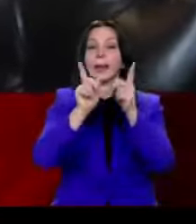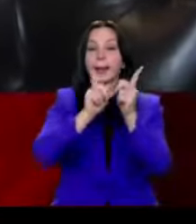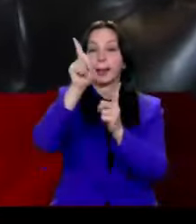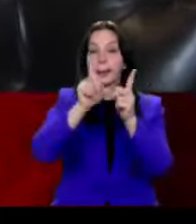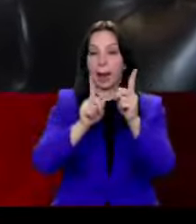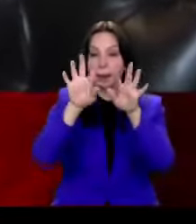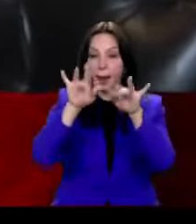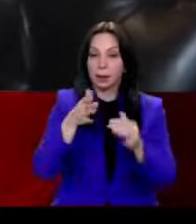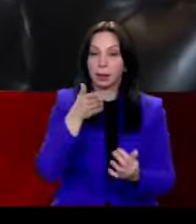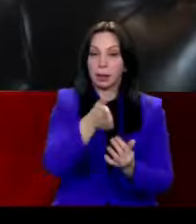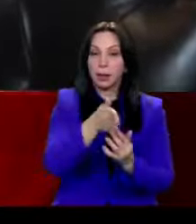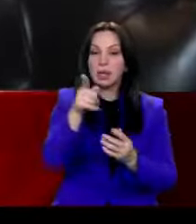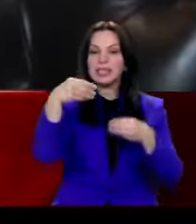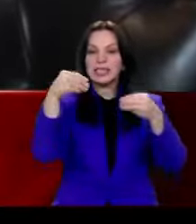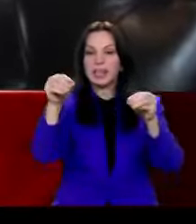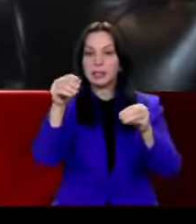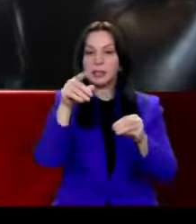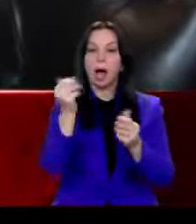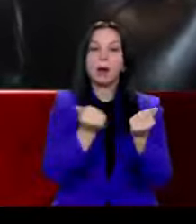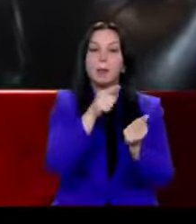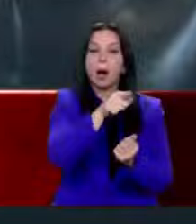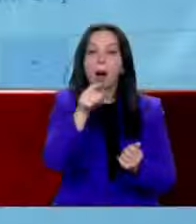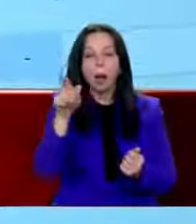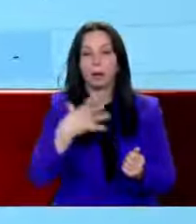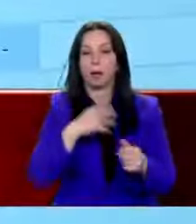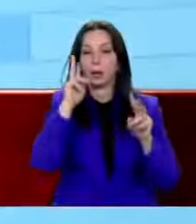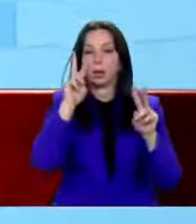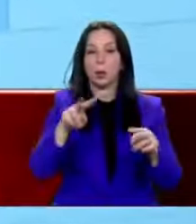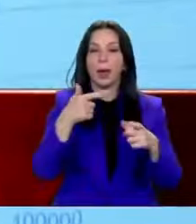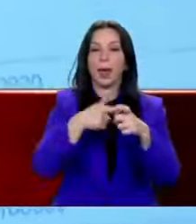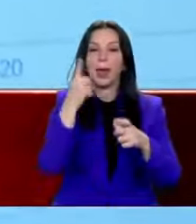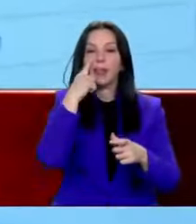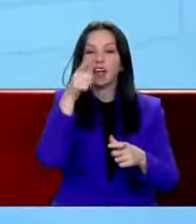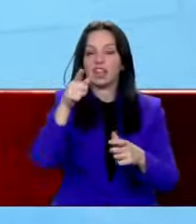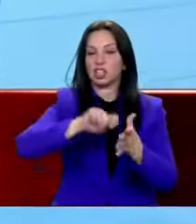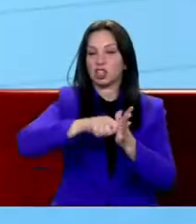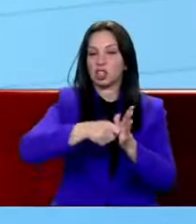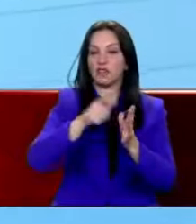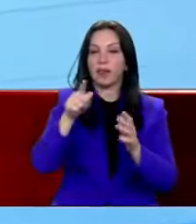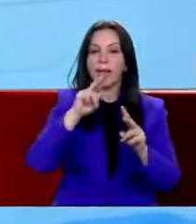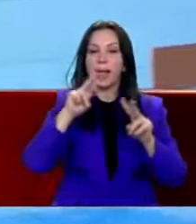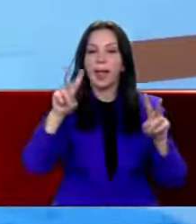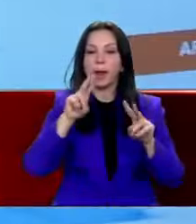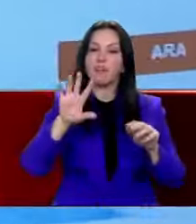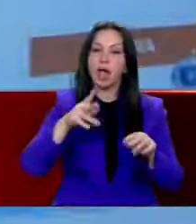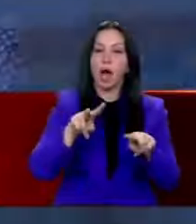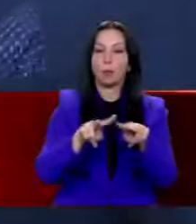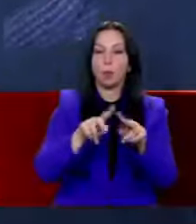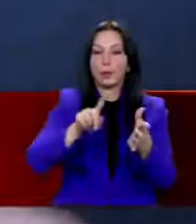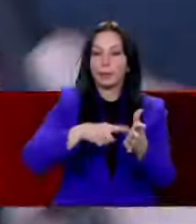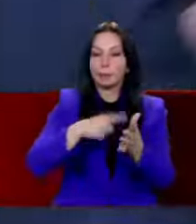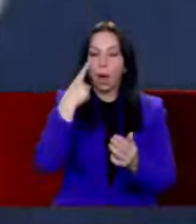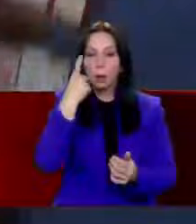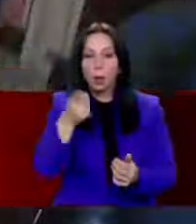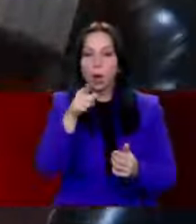Bu siteye girdiğinizde satışa konulan araçları görebilirsiniz. Kişiler e-devlet şifresiyle, elektronik ya da mobil imzaları